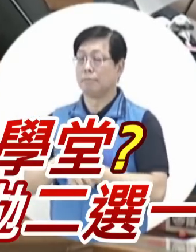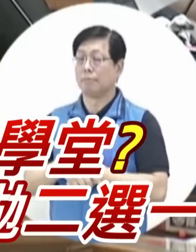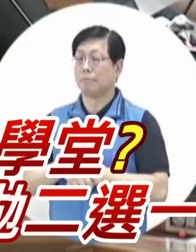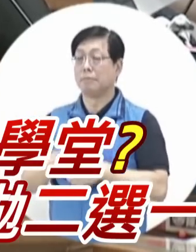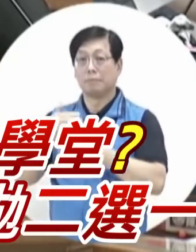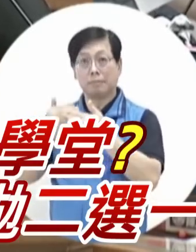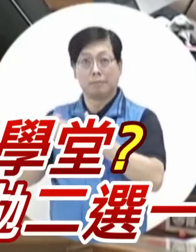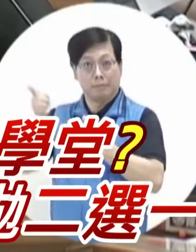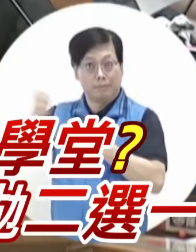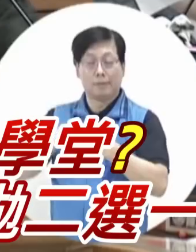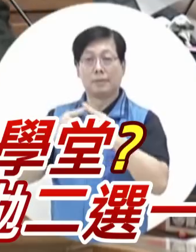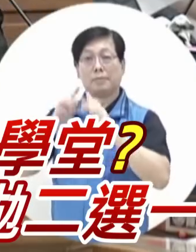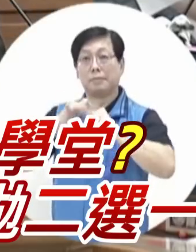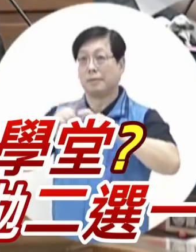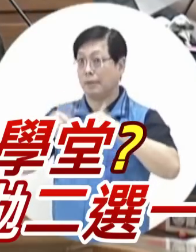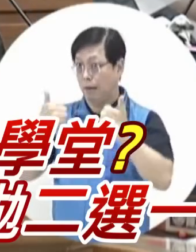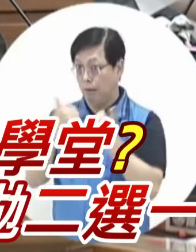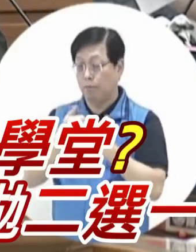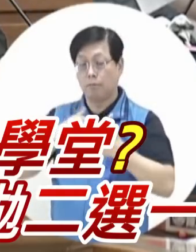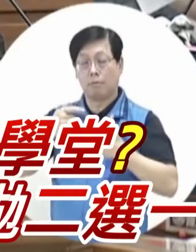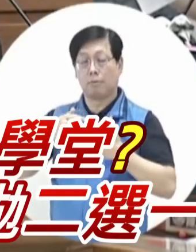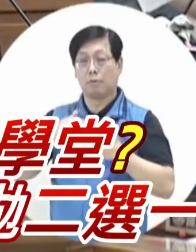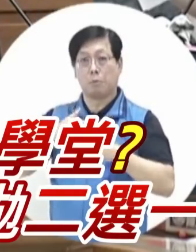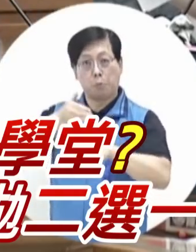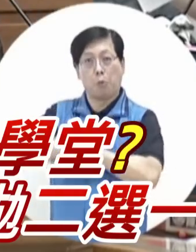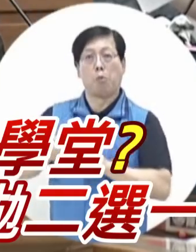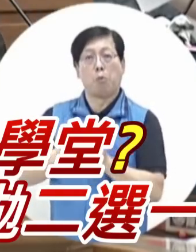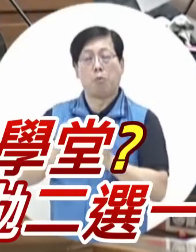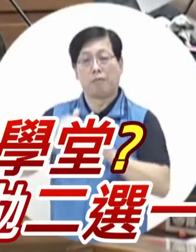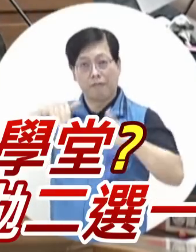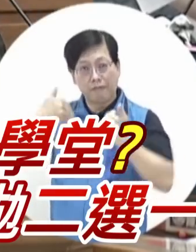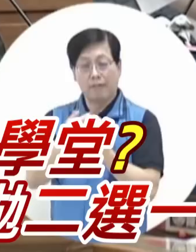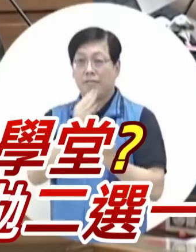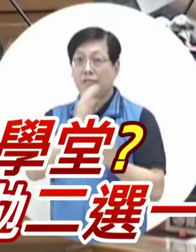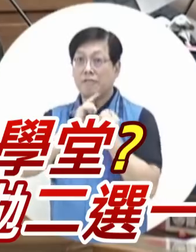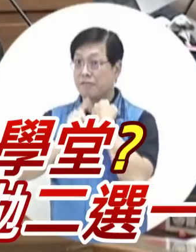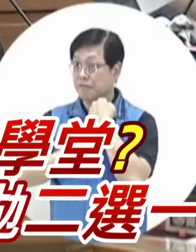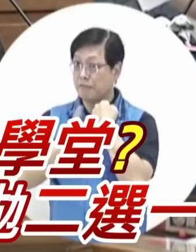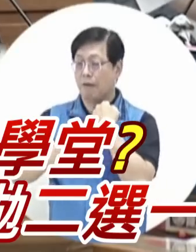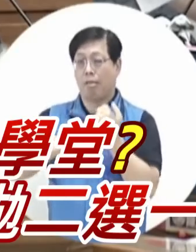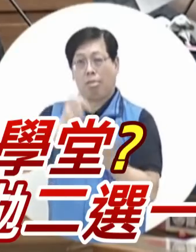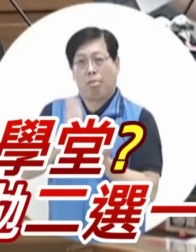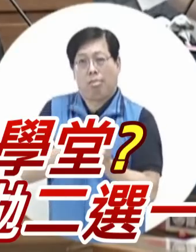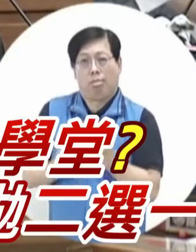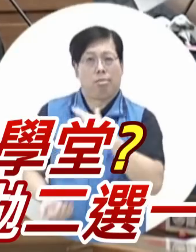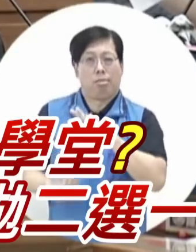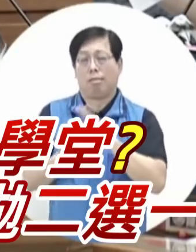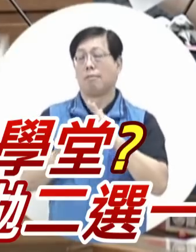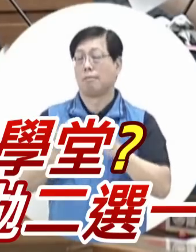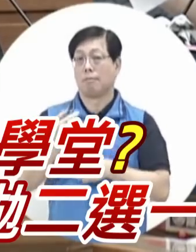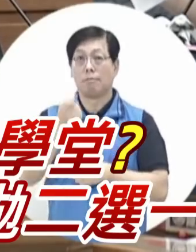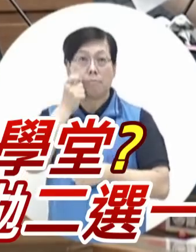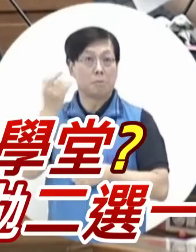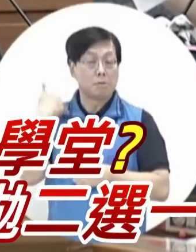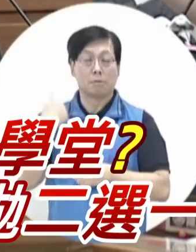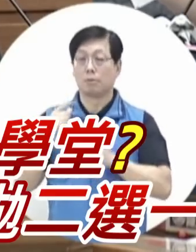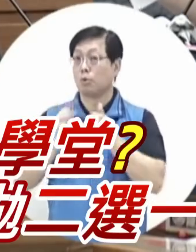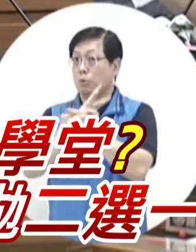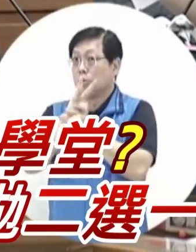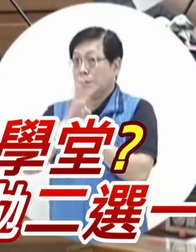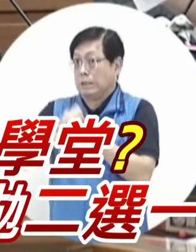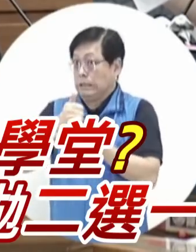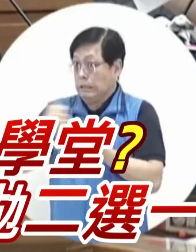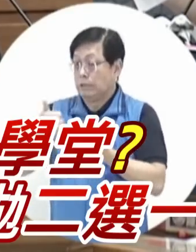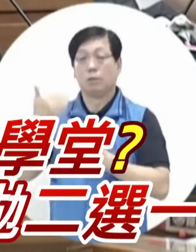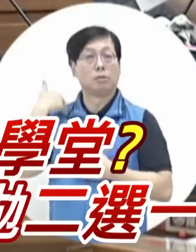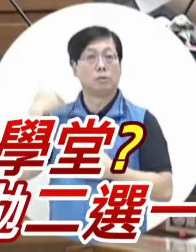呢，之前呢通过了反间谍法的这个修法，这个无限上纲的反间谍法，上个月我们东森新闻的记者，我以